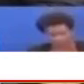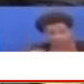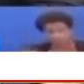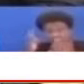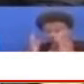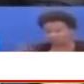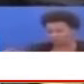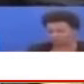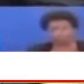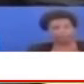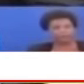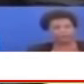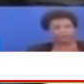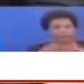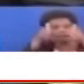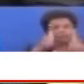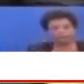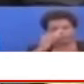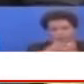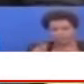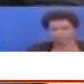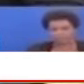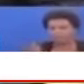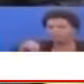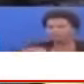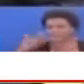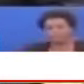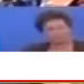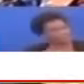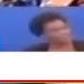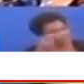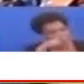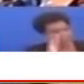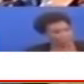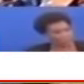wa ahadi hii ya Mheshimiwa Waziri Mkuu itekelezwe?